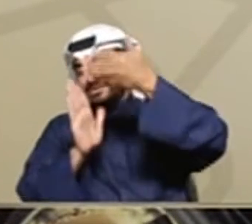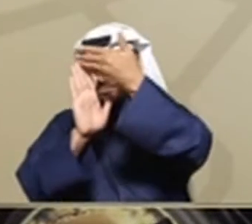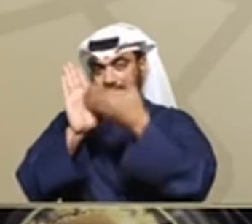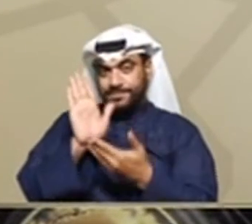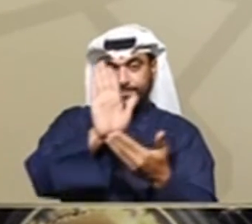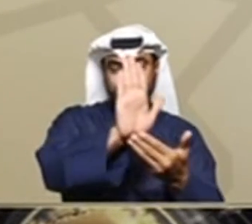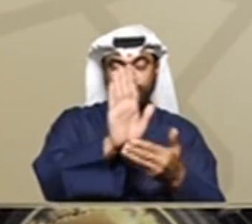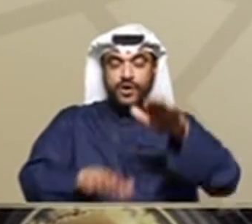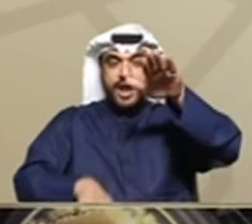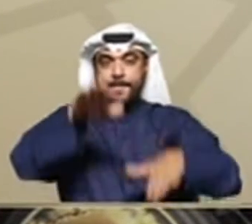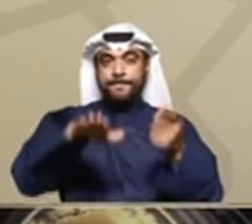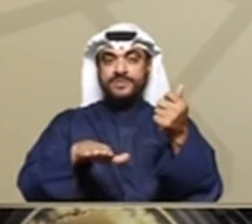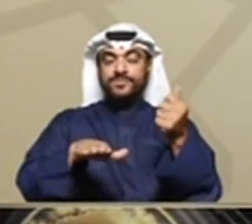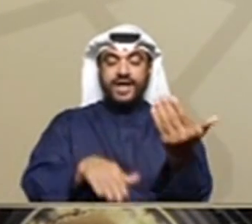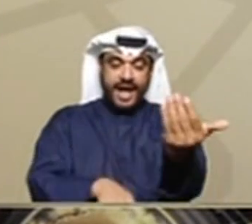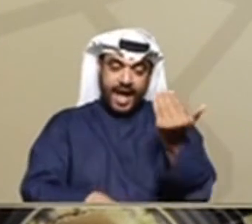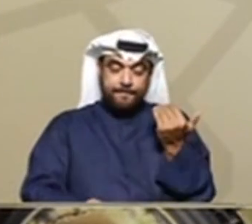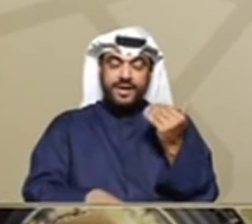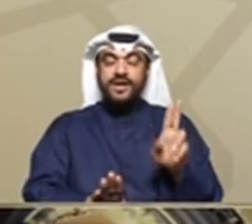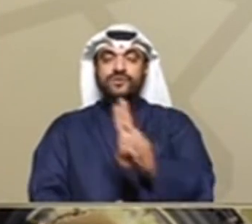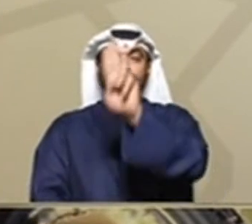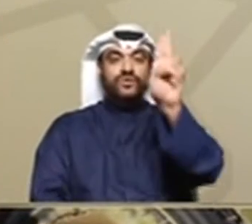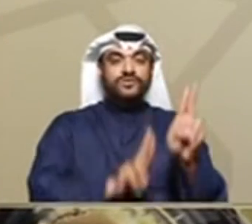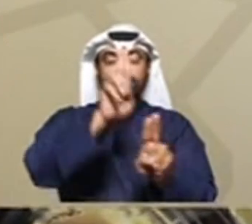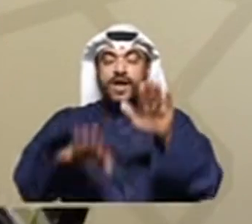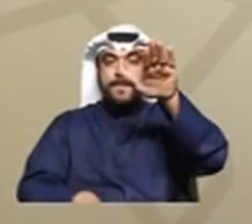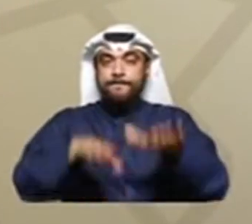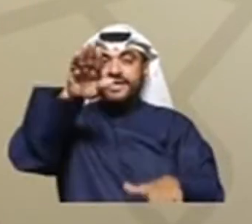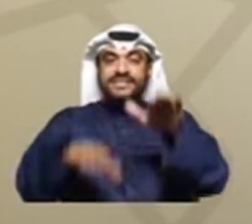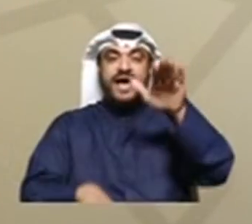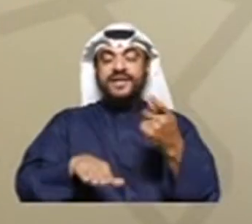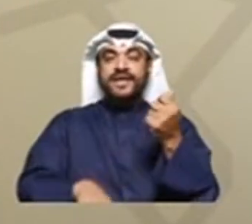المالي الختامي قبل مناقشة الميزانية العامة للدولة.